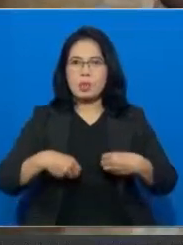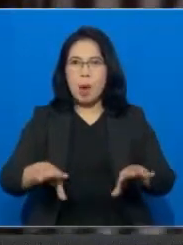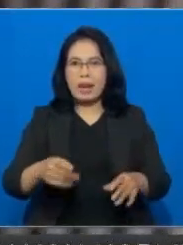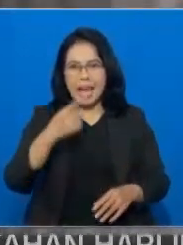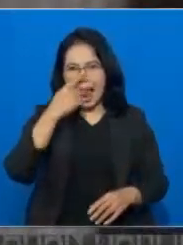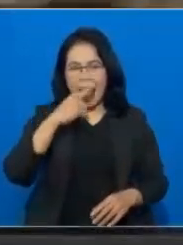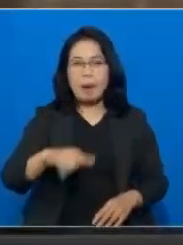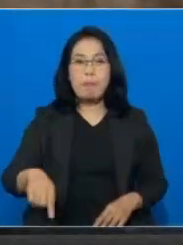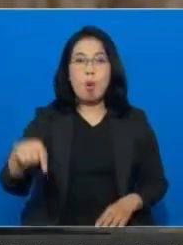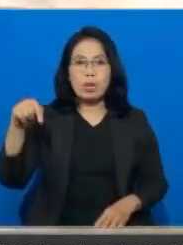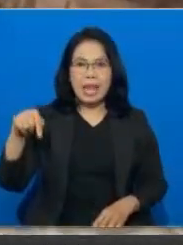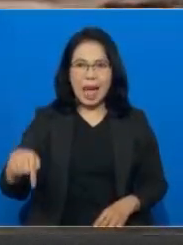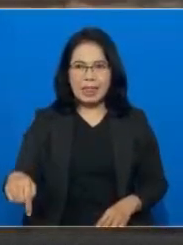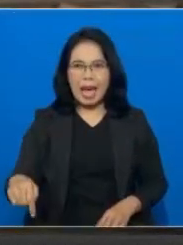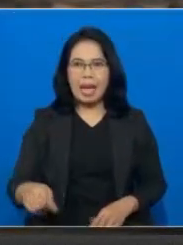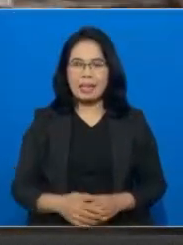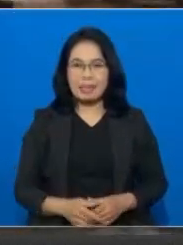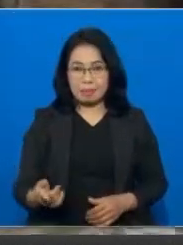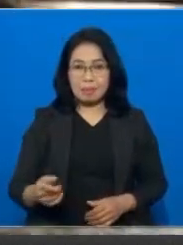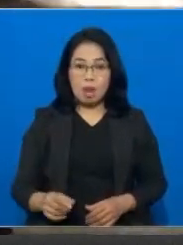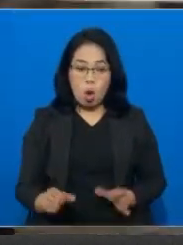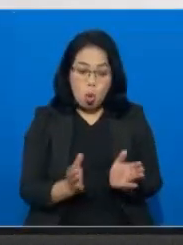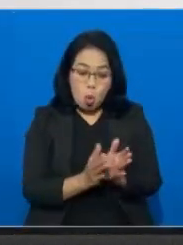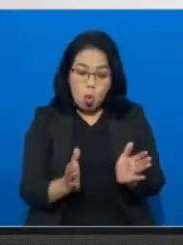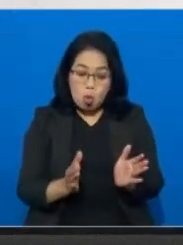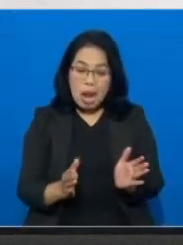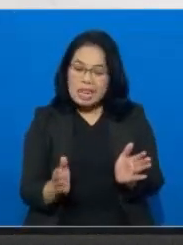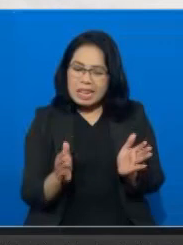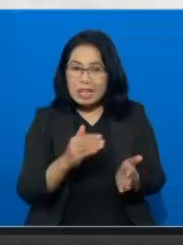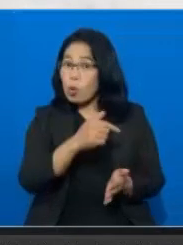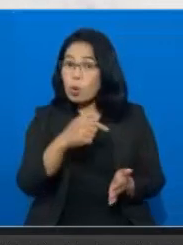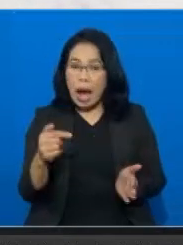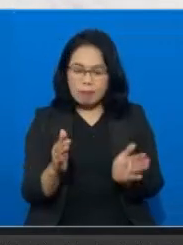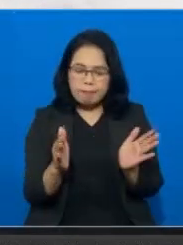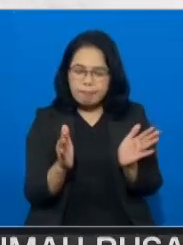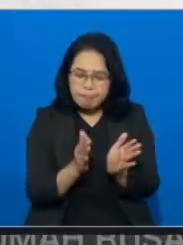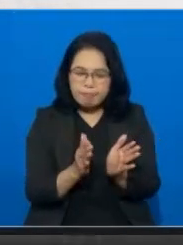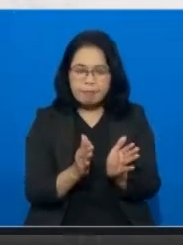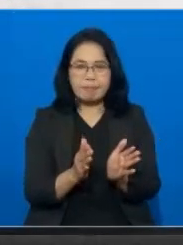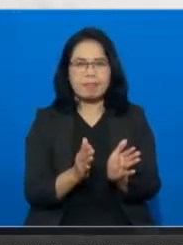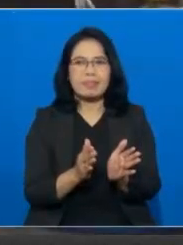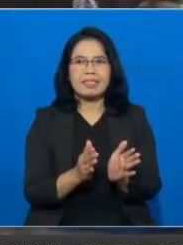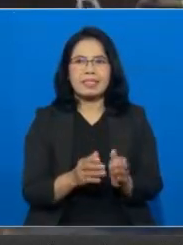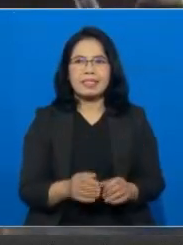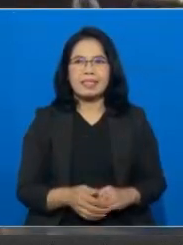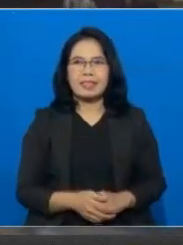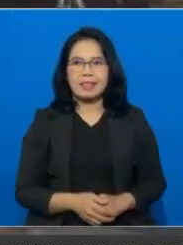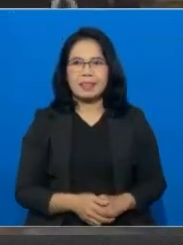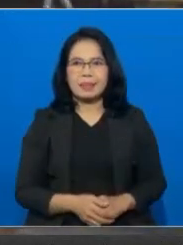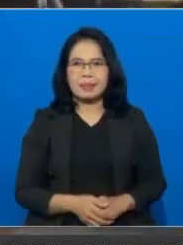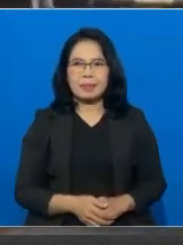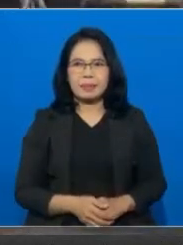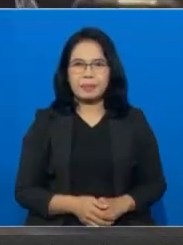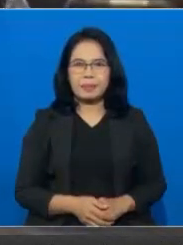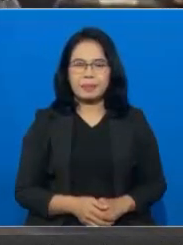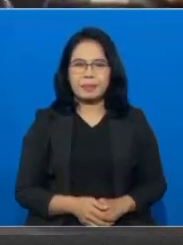tahu serta oncom ini mengurangi ukuran daripada menaikkan harga. Tingginya harga kedelai ini dirasakan para pembuat tahu dan oncom sejak akhir bulan